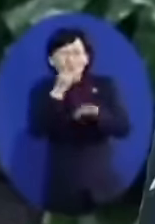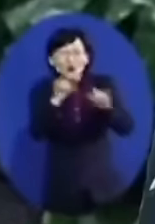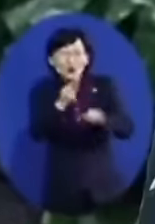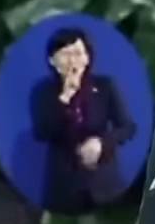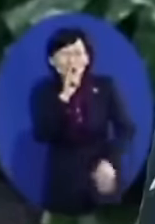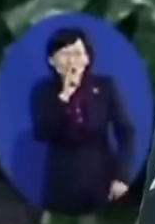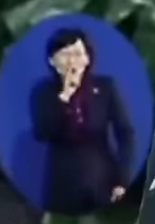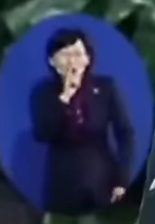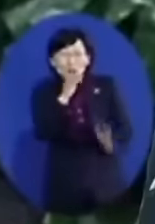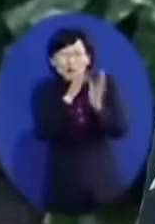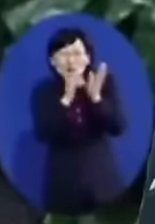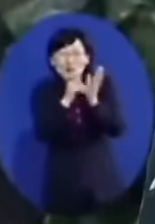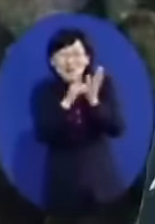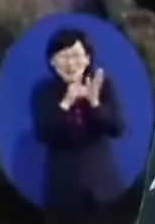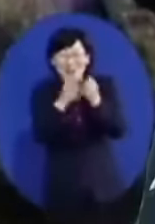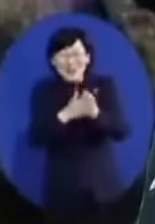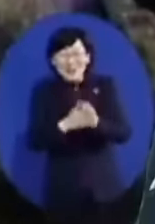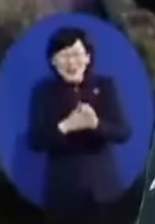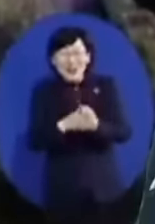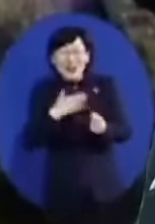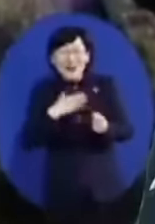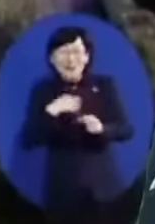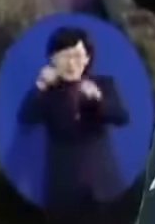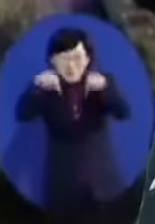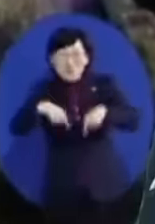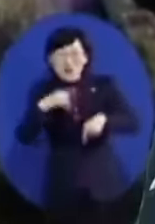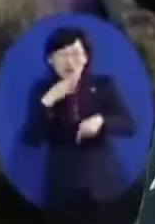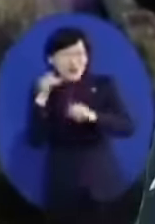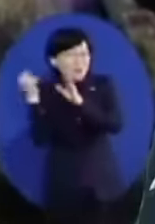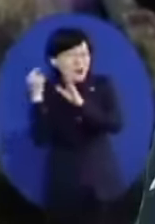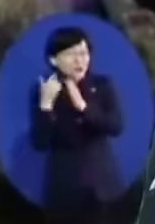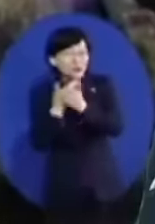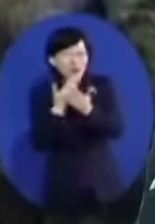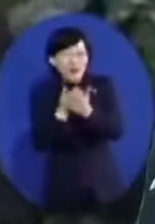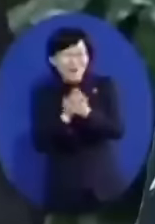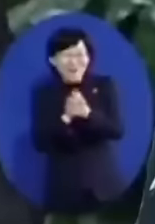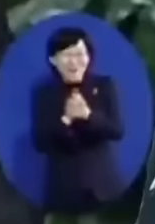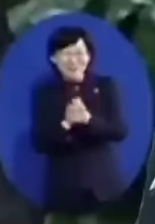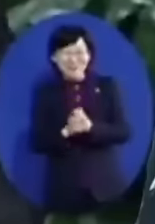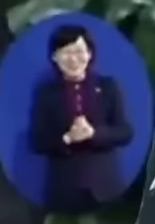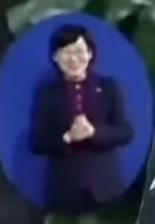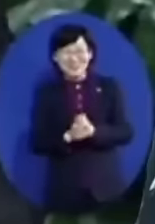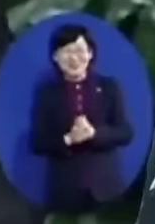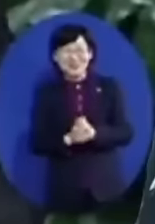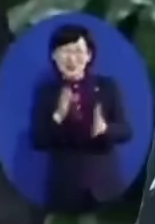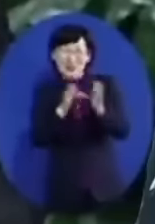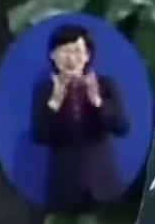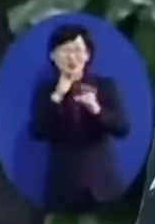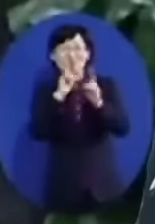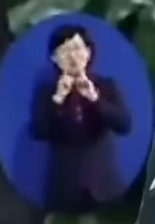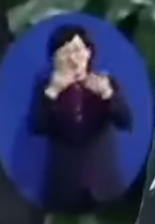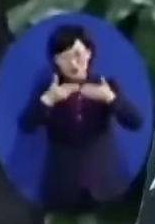할 테니까 내게만 좀 말씀해 주십시오. 아마 주님이 싱그시 웃으면서 말할 것입니다.